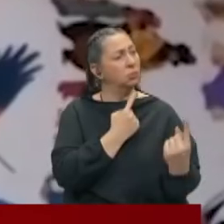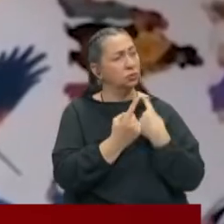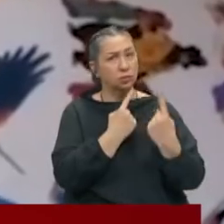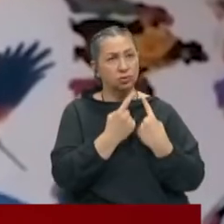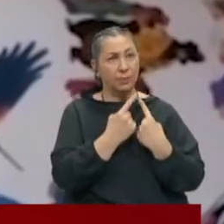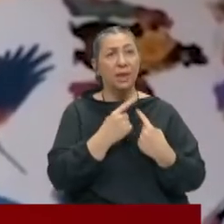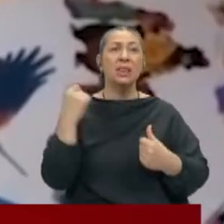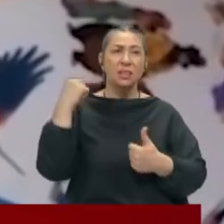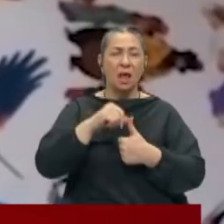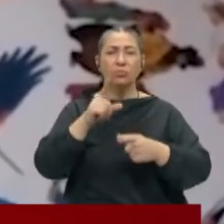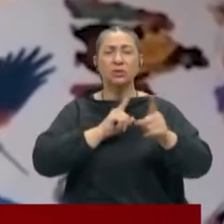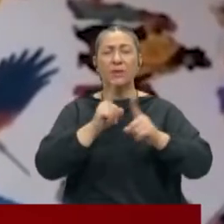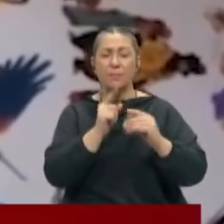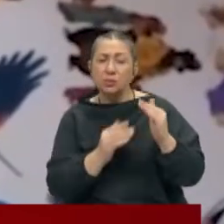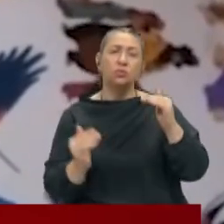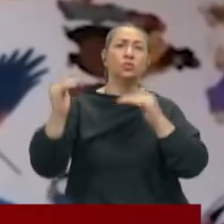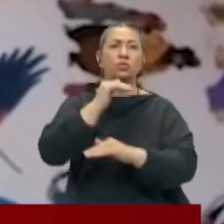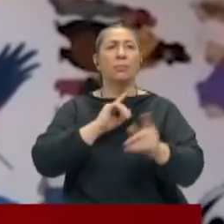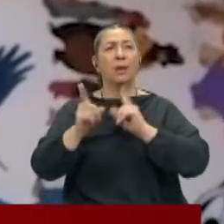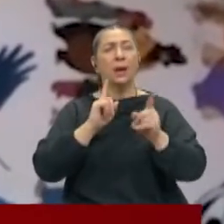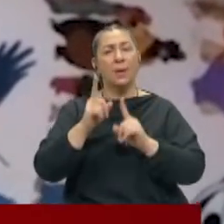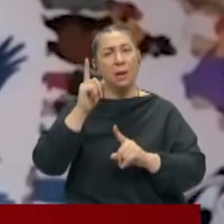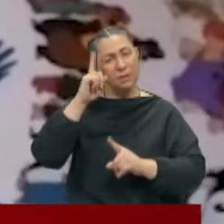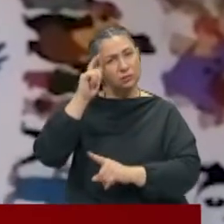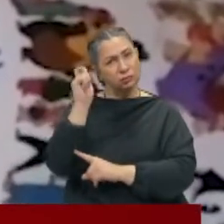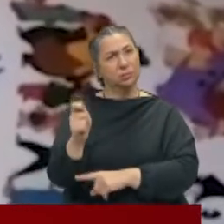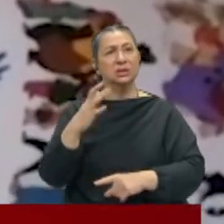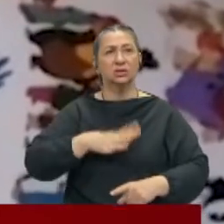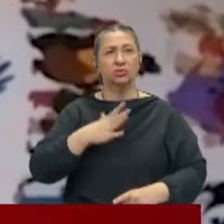görüşüp tekrar bu davanın bir üst mahkemeye başvurmamızı